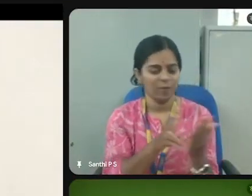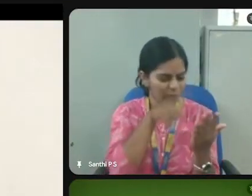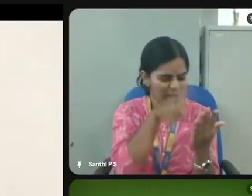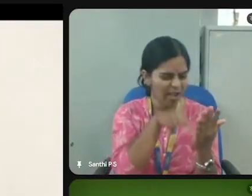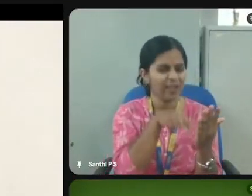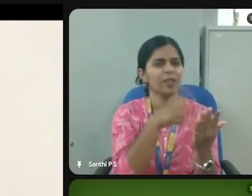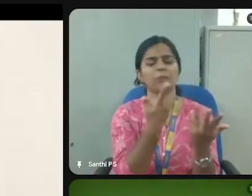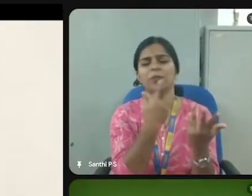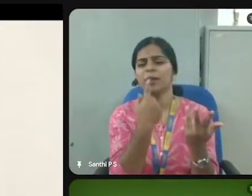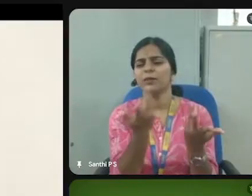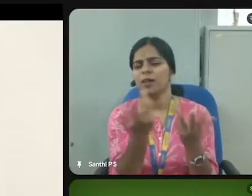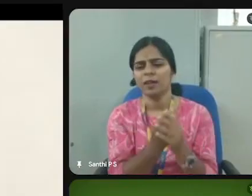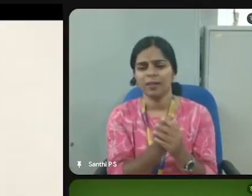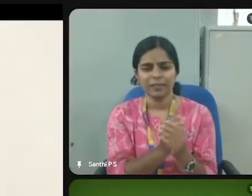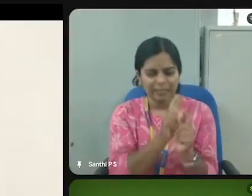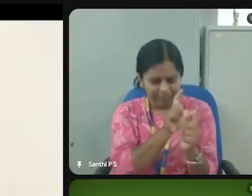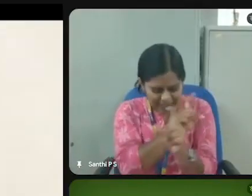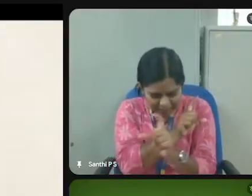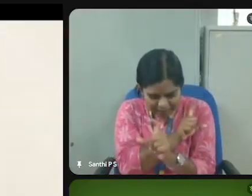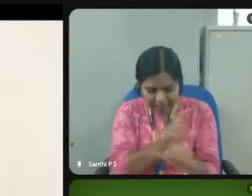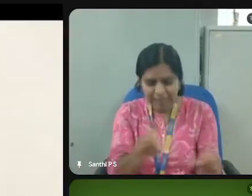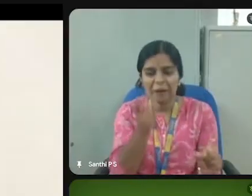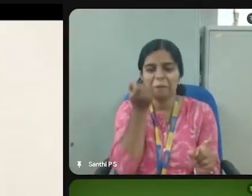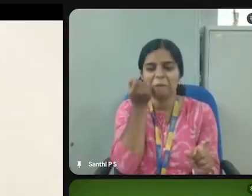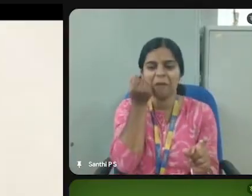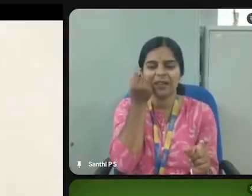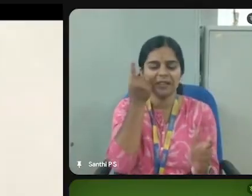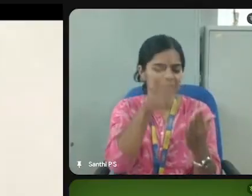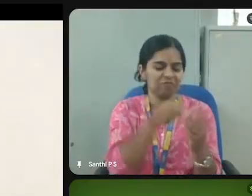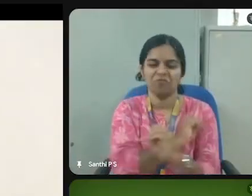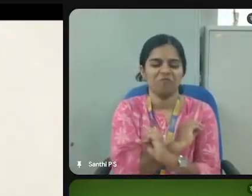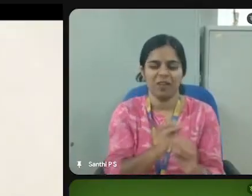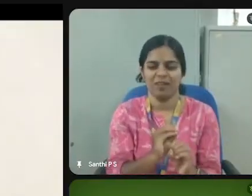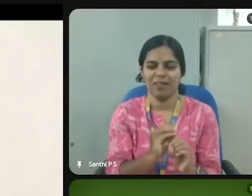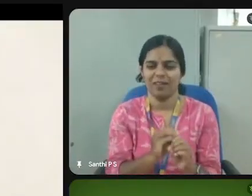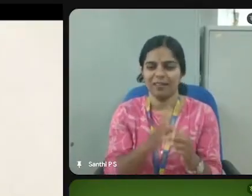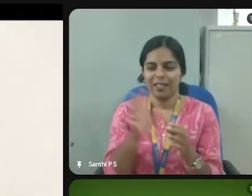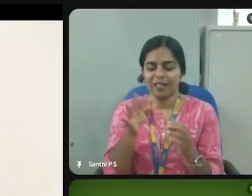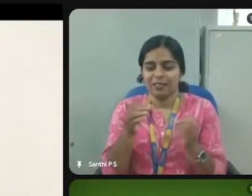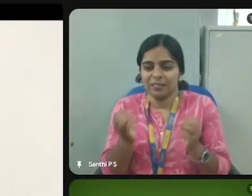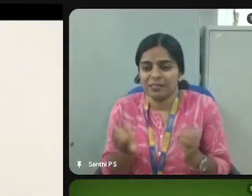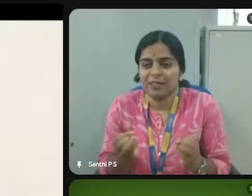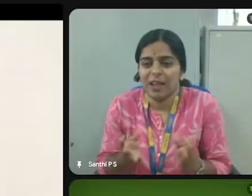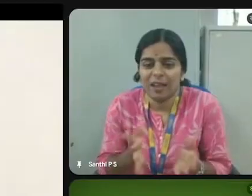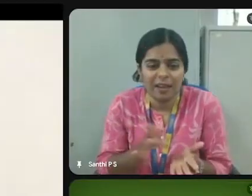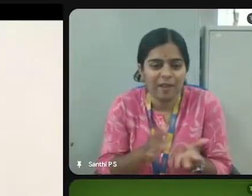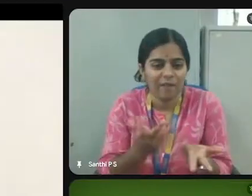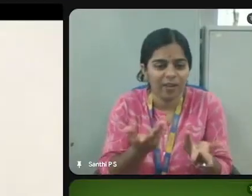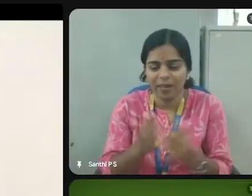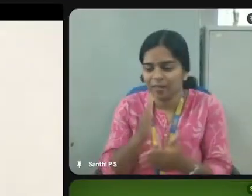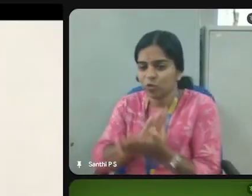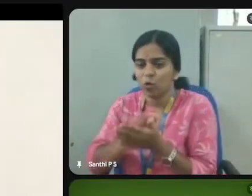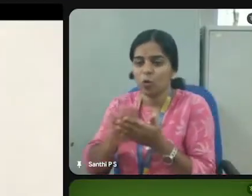എന്ന് പറയുമ്പോൾ അവർ കൃത്യമായി മനസ്സിലാക്കി ആയിരിക്കില്ല വായിക്കുന്നത്. എവിടെ നിന്ന് തുടങ്ങണം, എവിടെ നിന്ന് നിർത്തണമെന്ന്